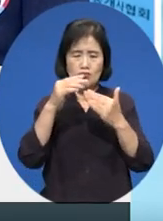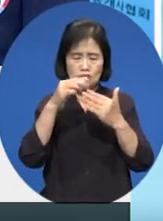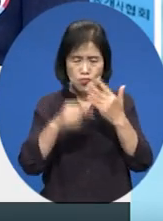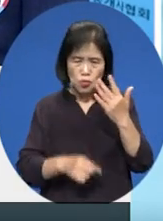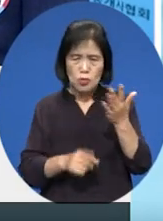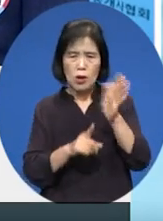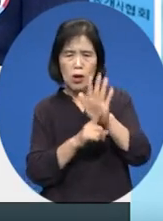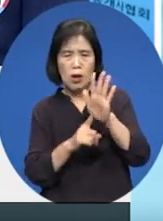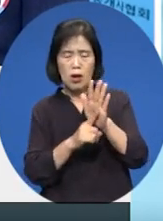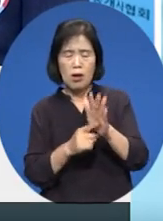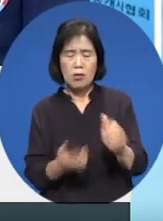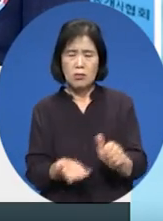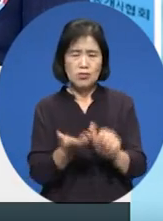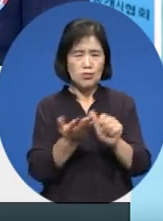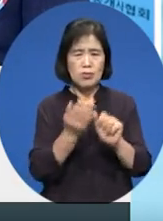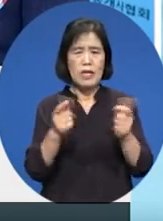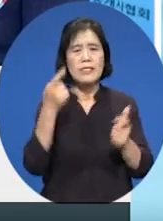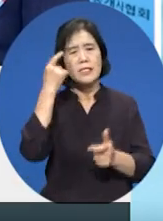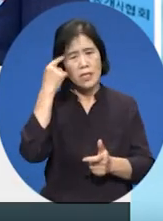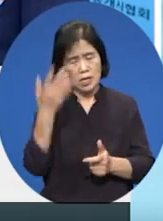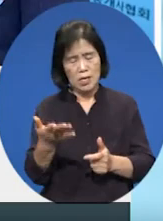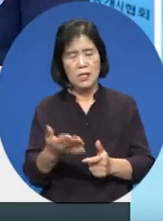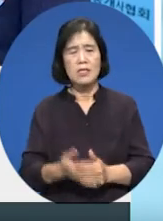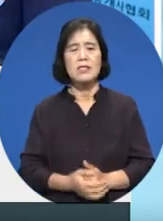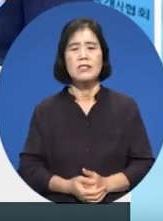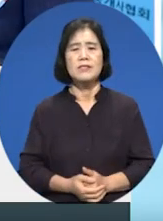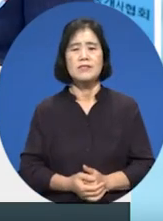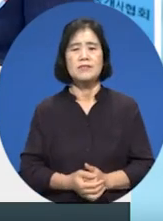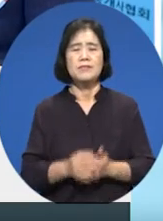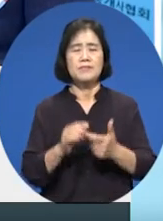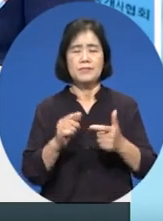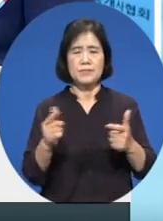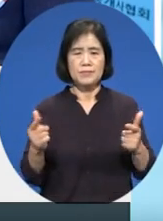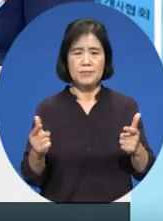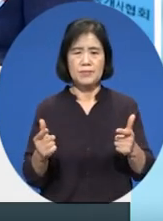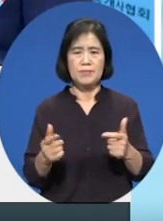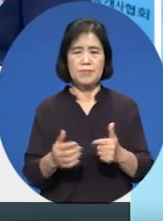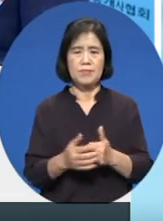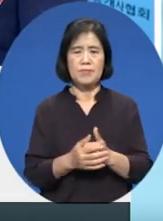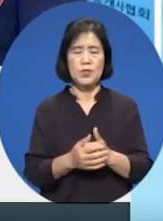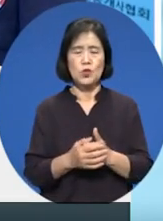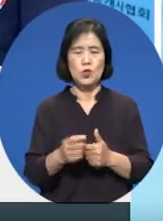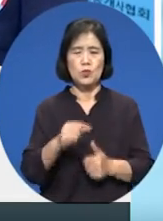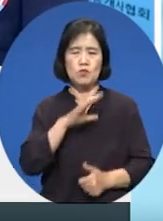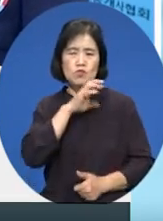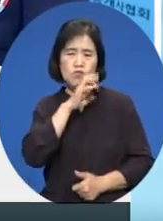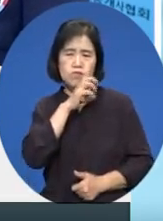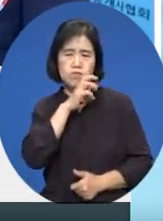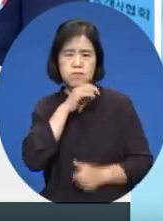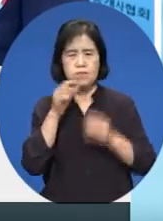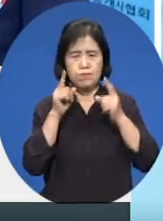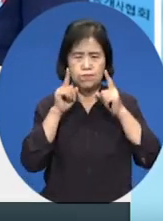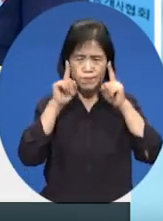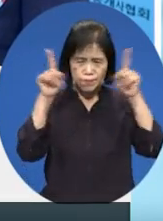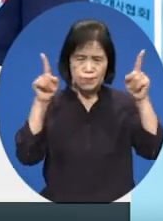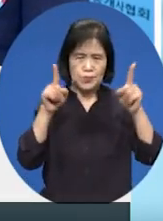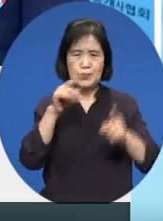프롭테크만 네. 지금 키우는 거 아니냐 등등 굉장히 지금 조금 격앙된 목소리를 듣고